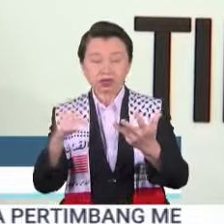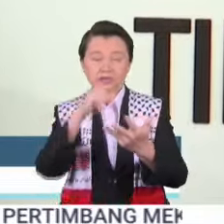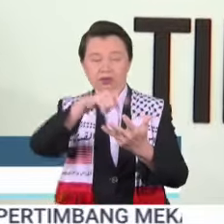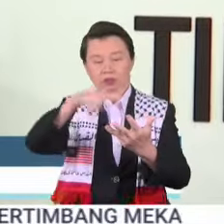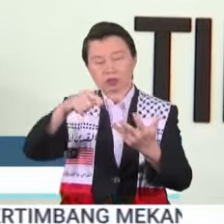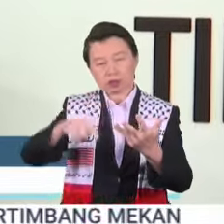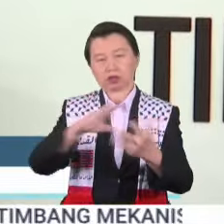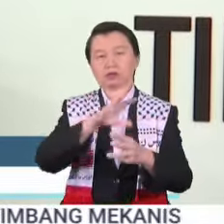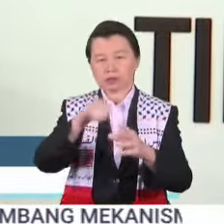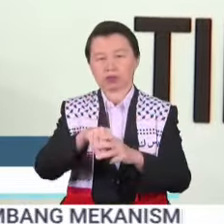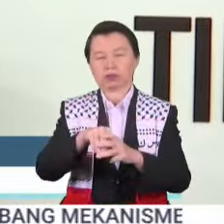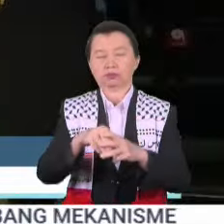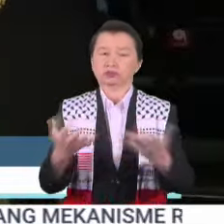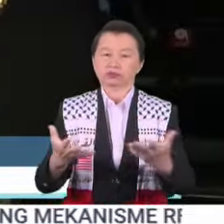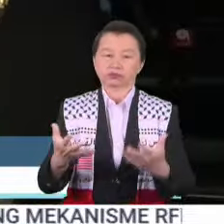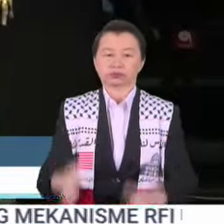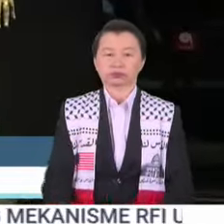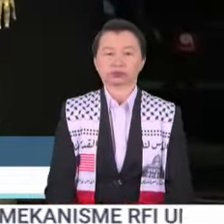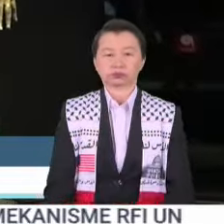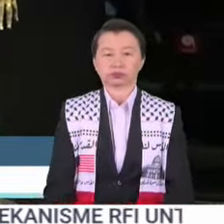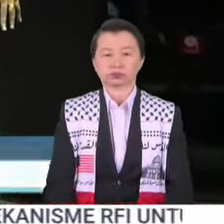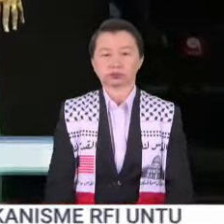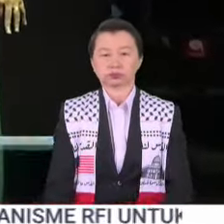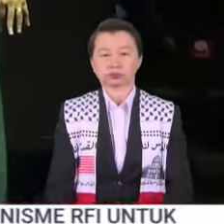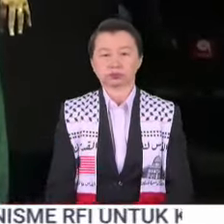dan petrochemical.